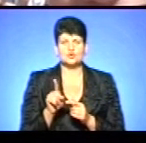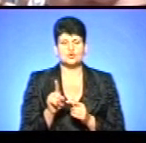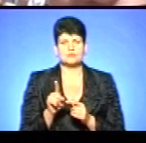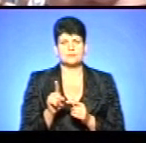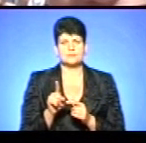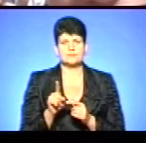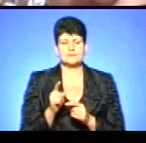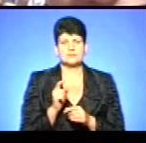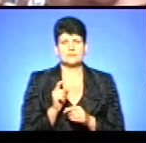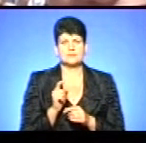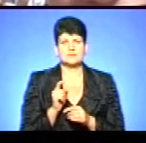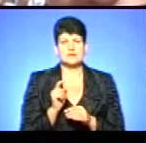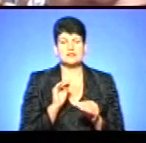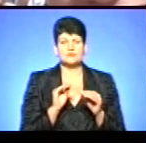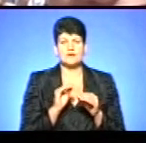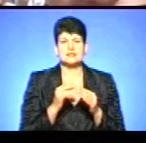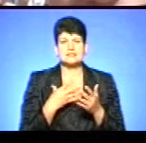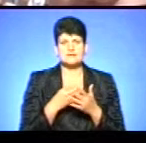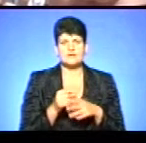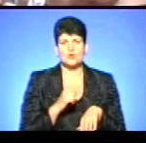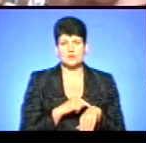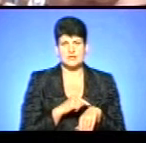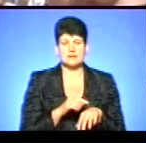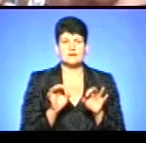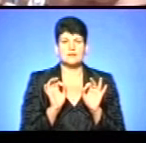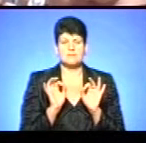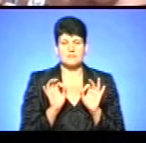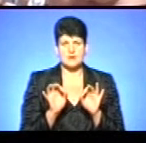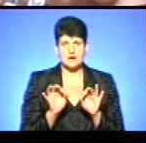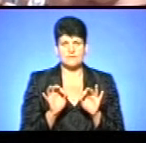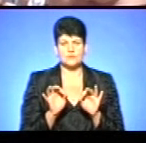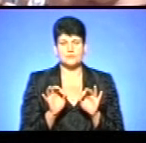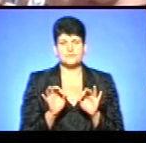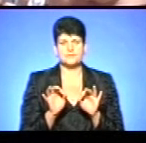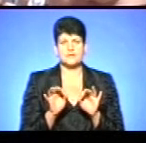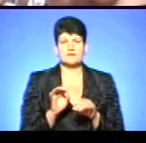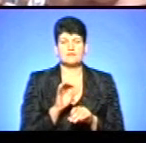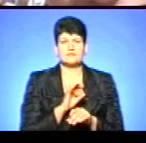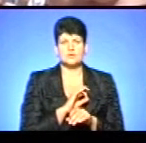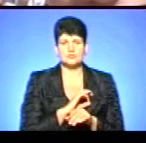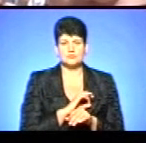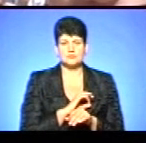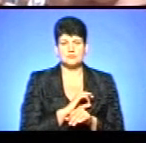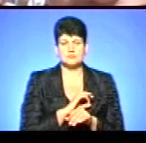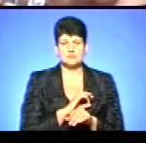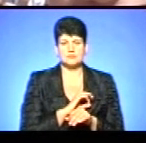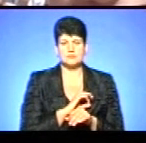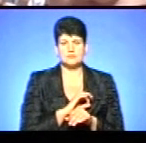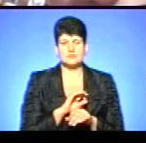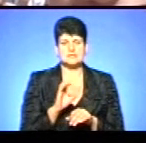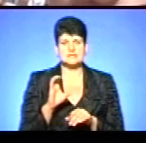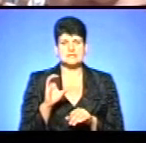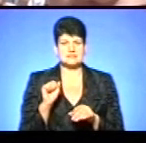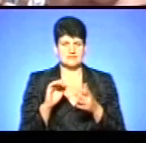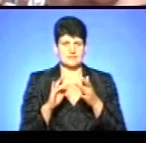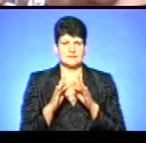свій годинник правильно і не бути, знаєте, поза часом, власне, українці використовують такий сайт, як TimeIS, для того,